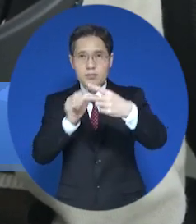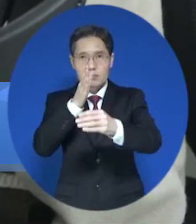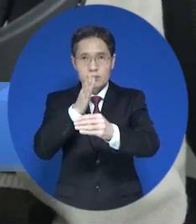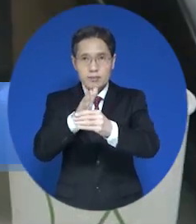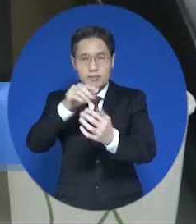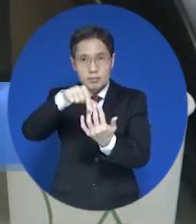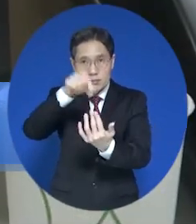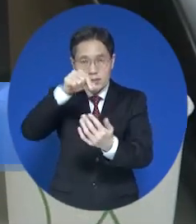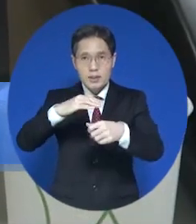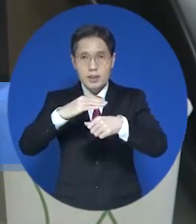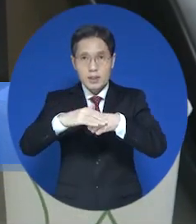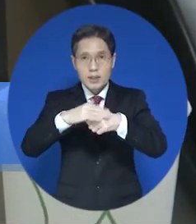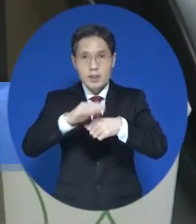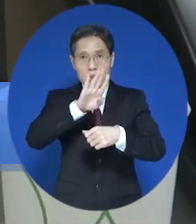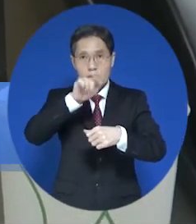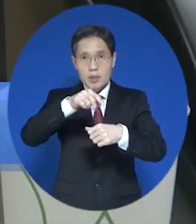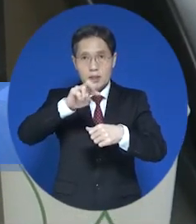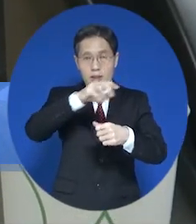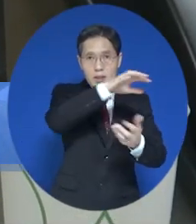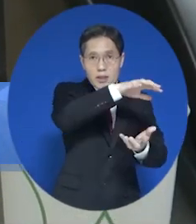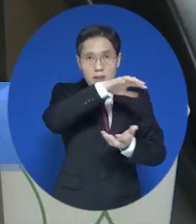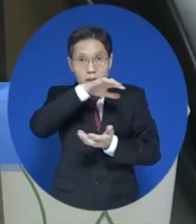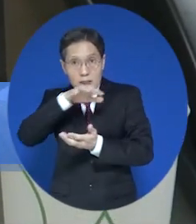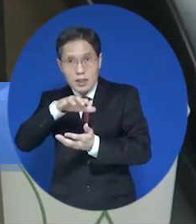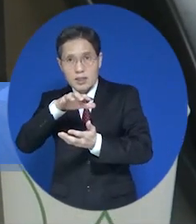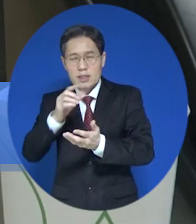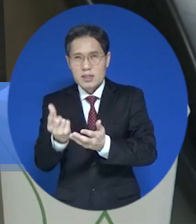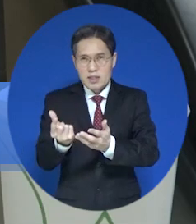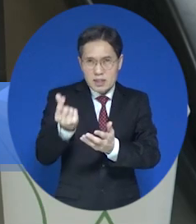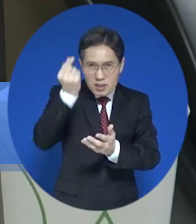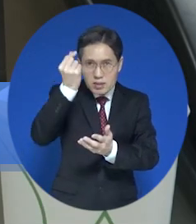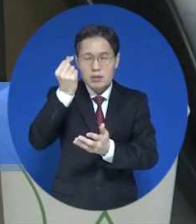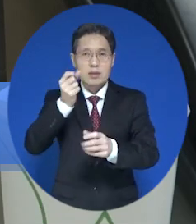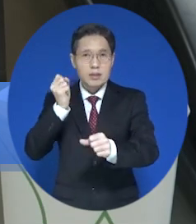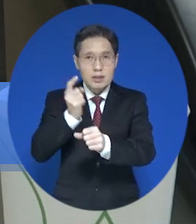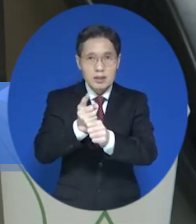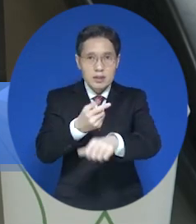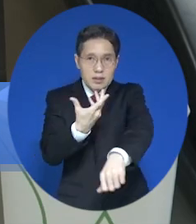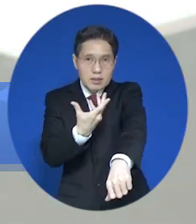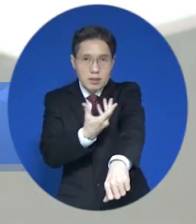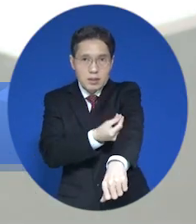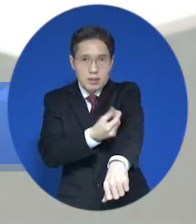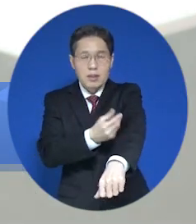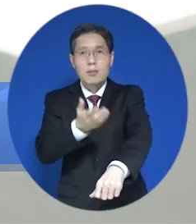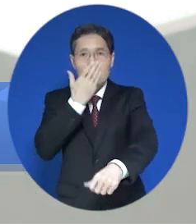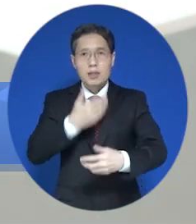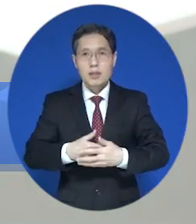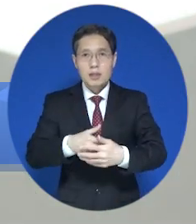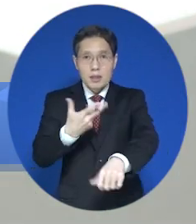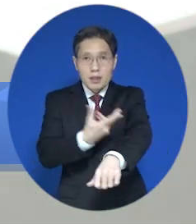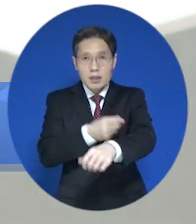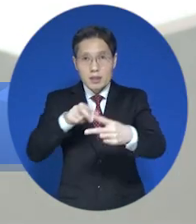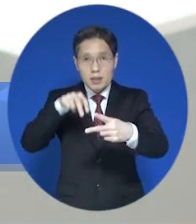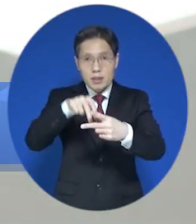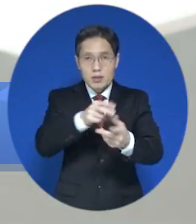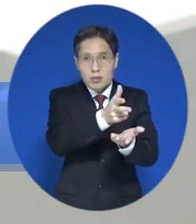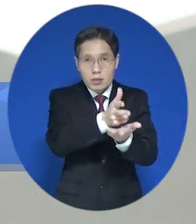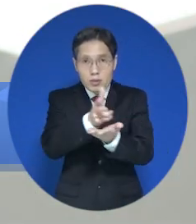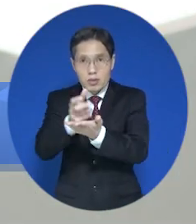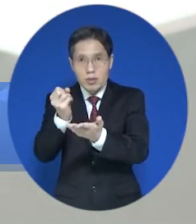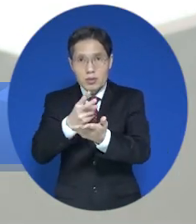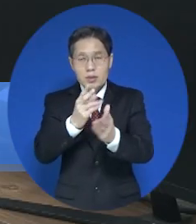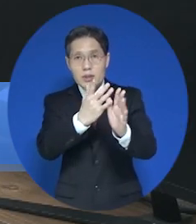선정에 대구로 백신이 배포 되면 즉시 접종이 가능토록 할 예정입니다 접종 센터 는 주차 시설과